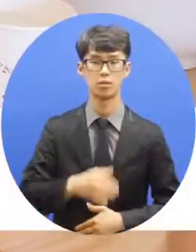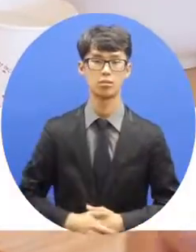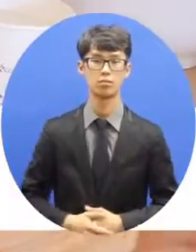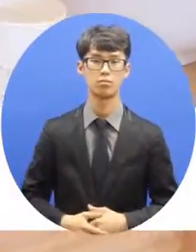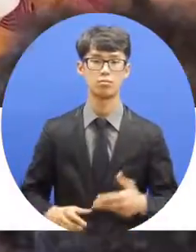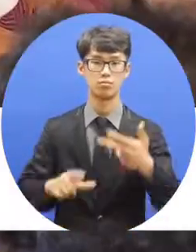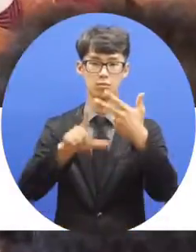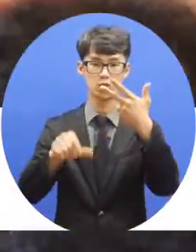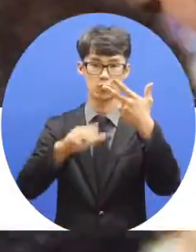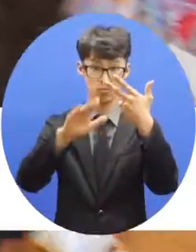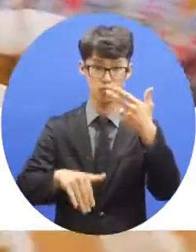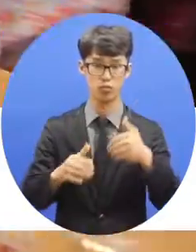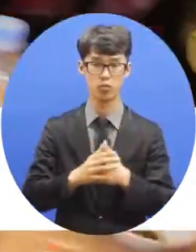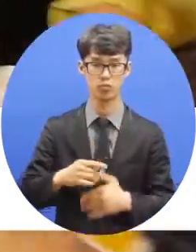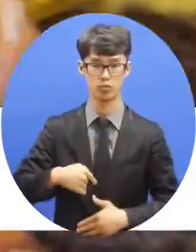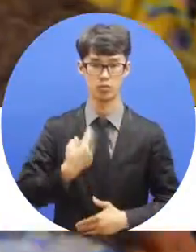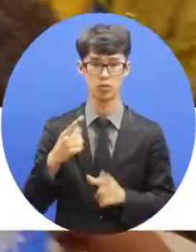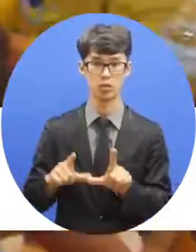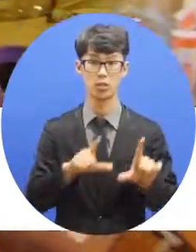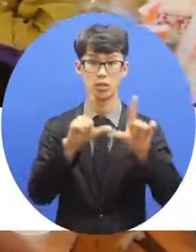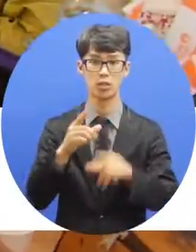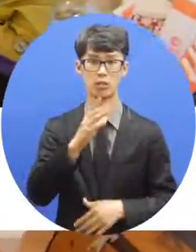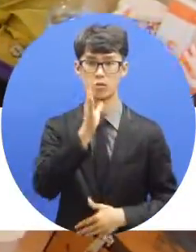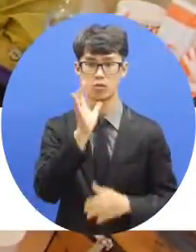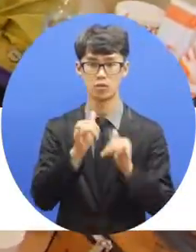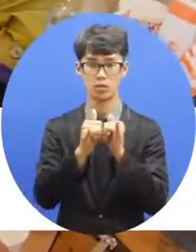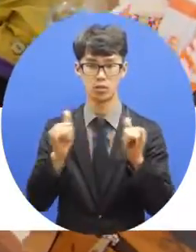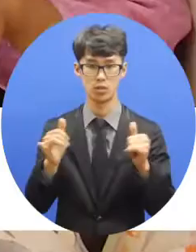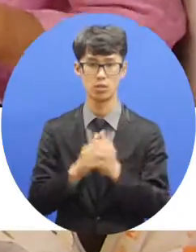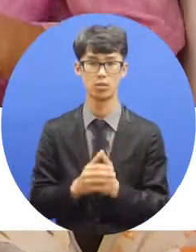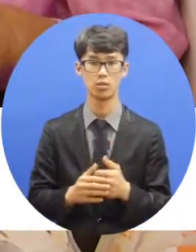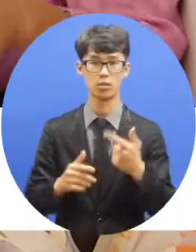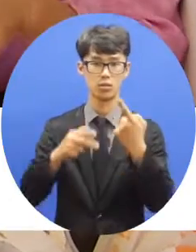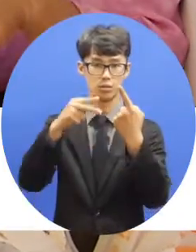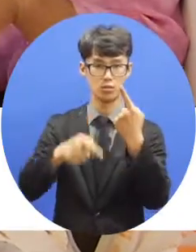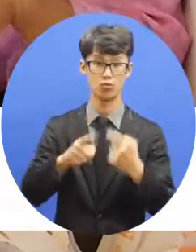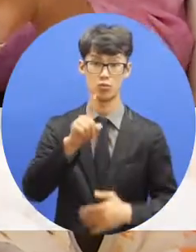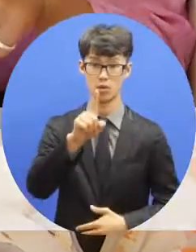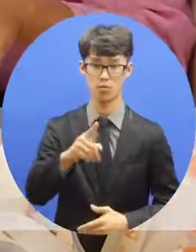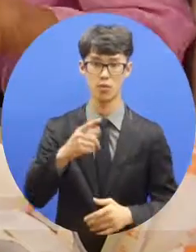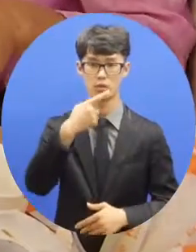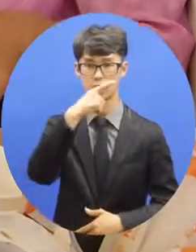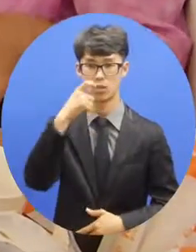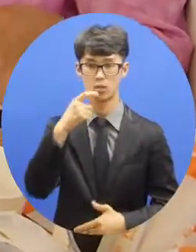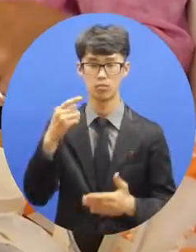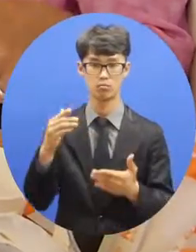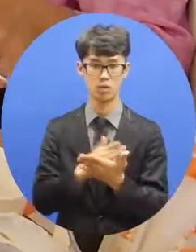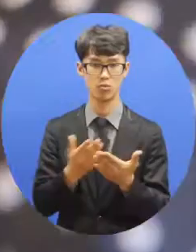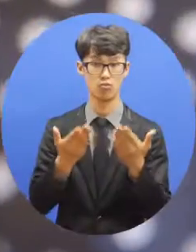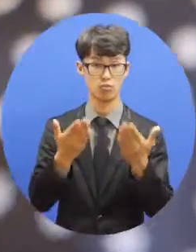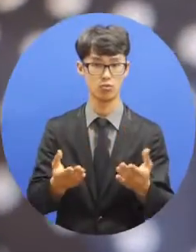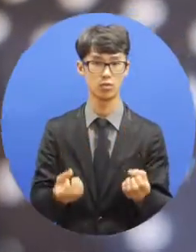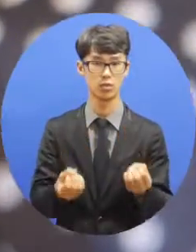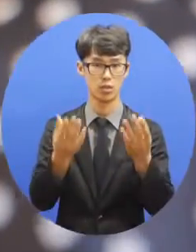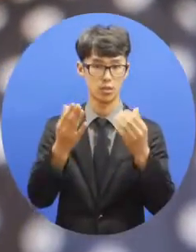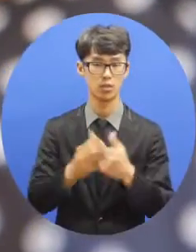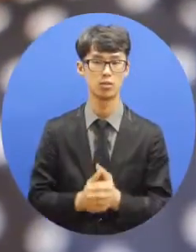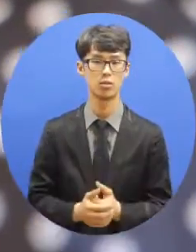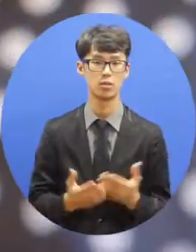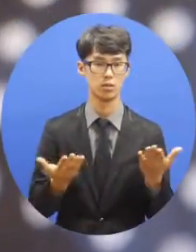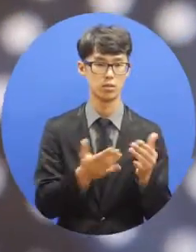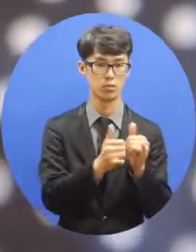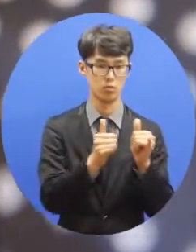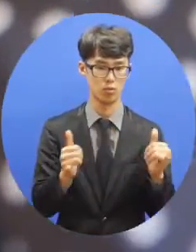지난 7월부터 지역의 독거노인과 어르신들에게 주 1회 짜장면을 제공하는 나눔 행사는 유급사무소